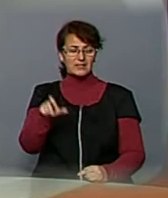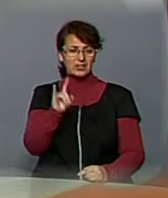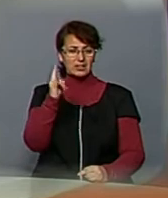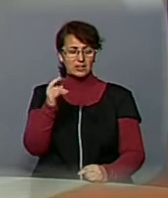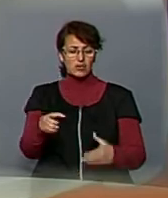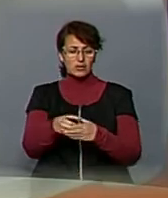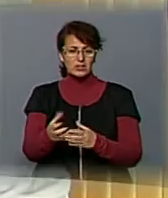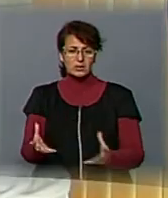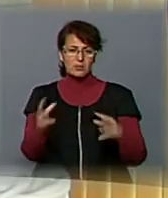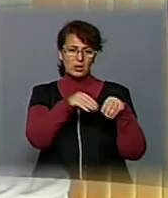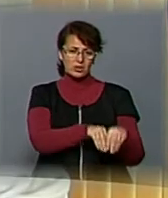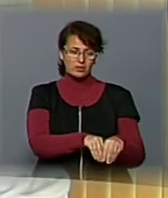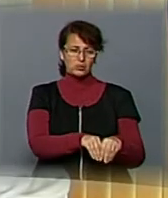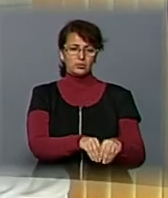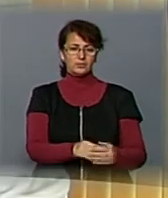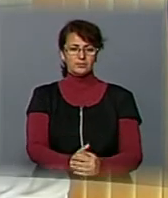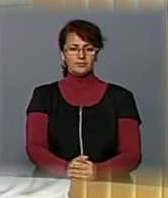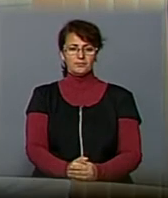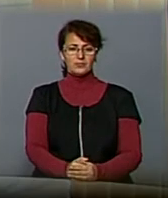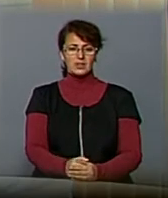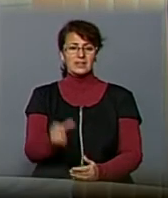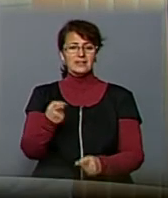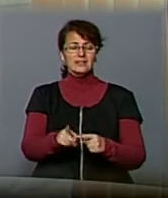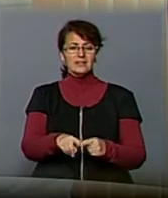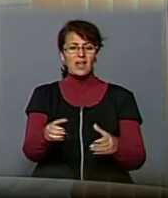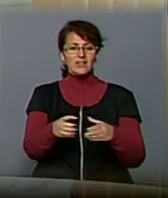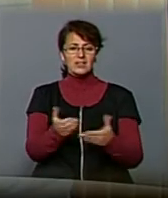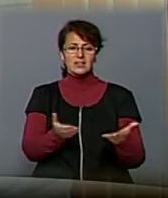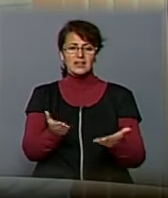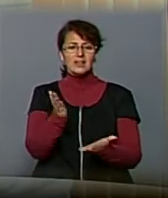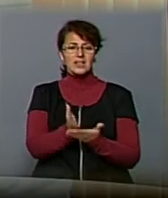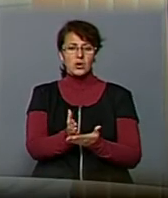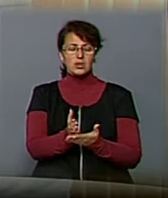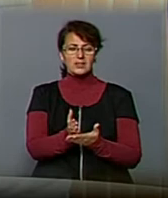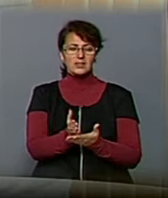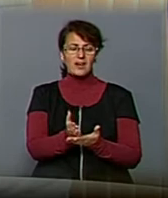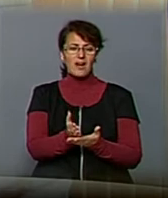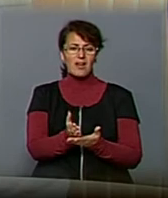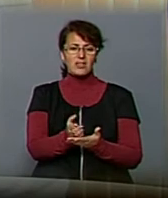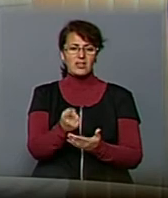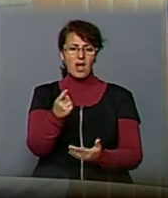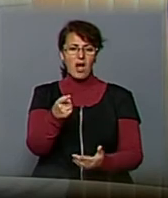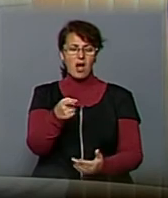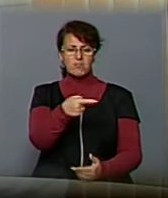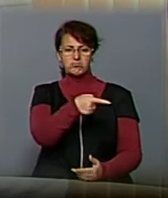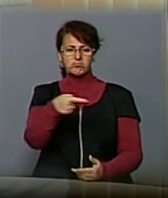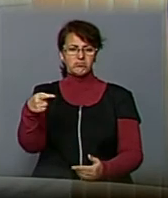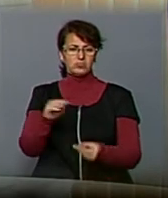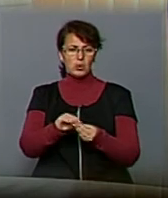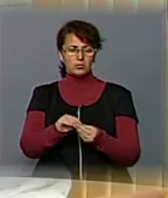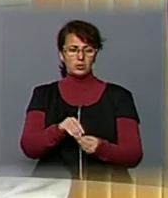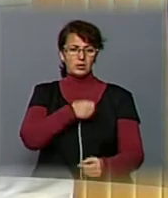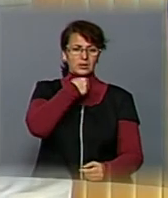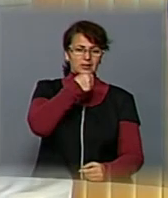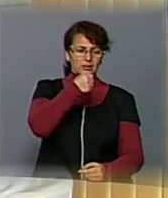переведуть в об'єднане. Це відділення, які знаходяться на одному поверсі, фактично